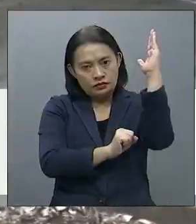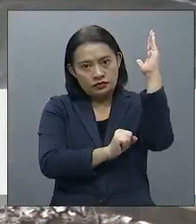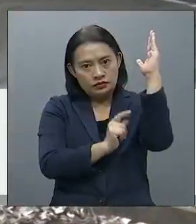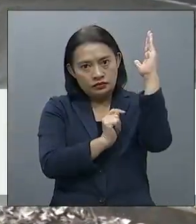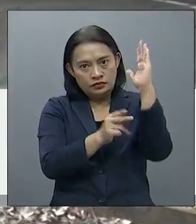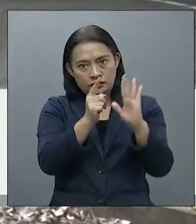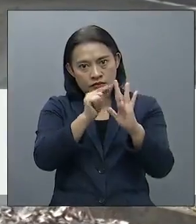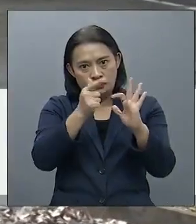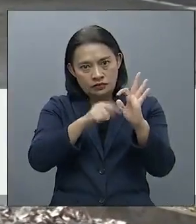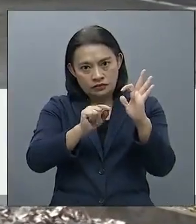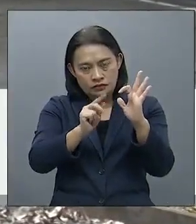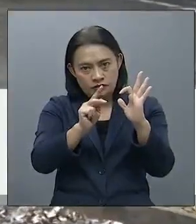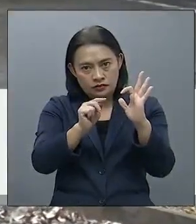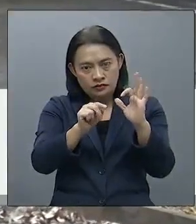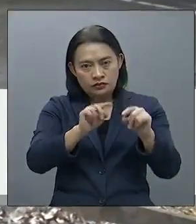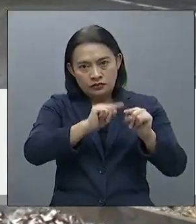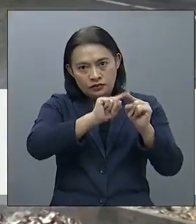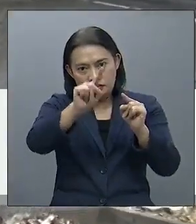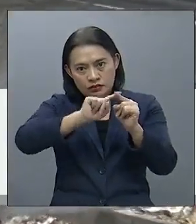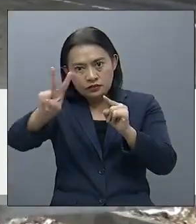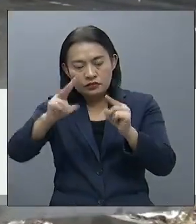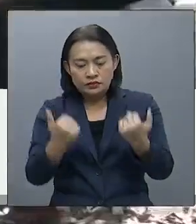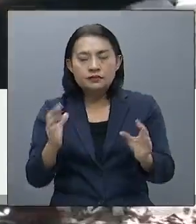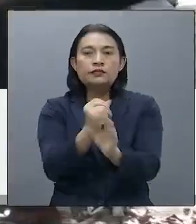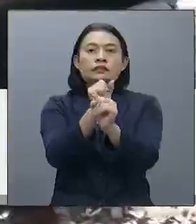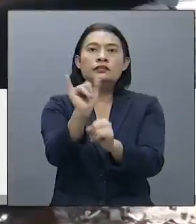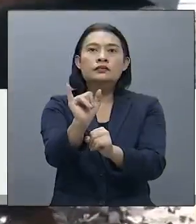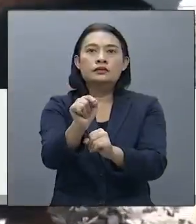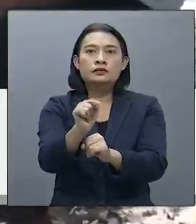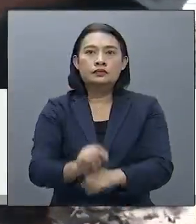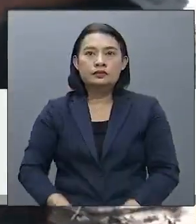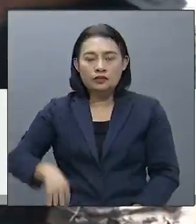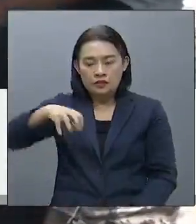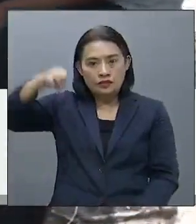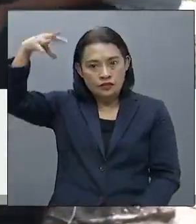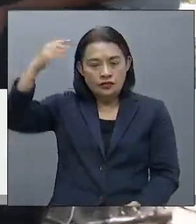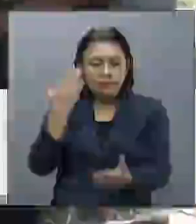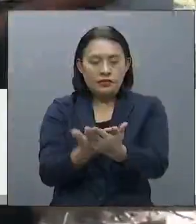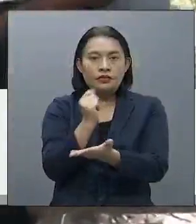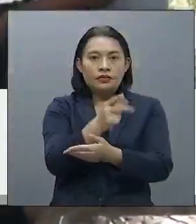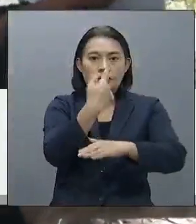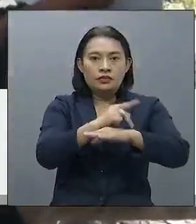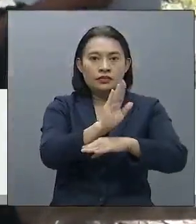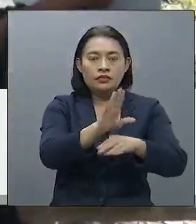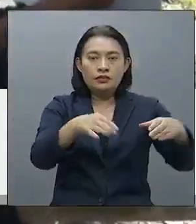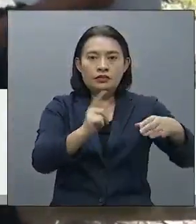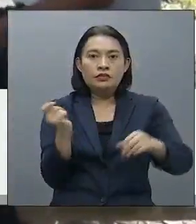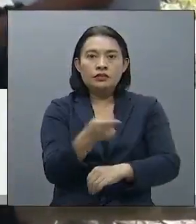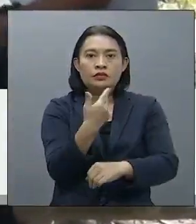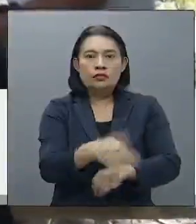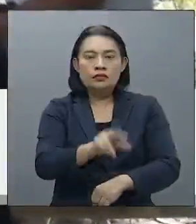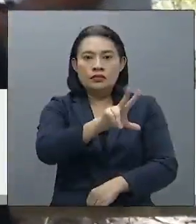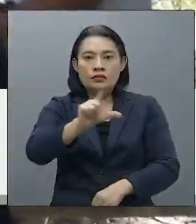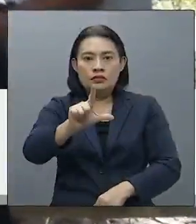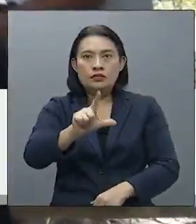1และวงจรที่2จนถึงตอนนี้ยังไม่ได้ข้อสรุปนะคะกฟผ.ยืนยันว่าจ่ายเงินผ่านอดีตประธานกลุ่มคนหนึ่งไปแล้วกว่า3ล้านบ